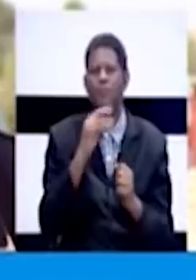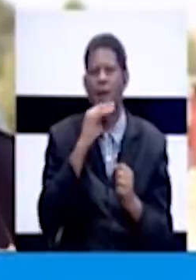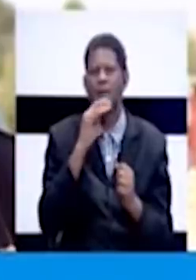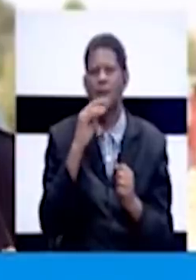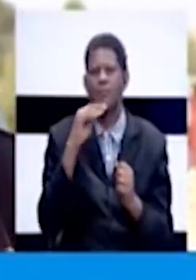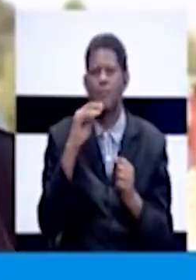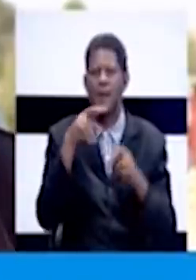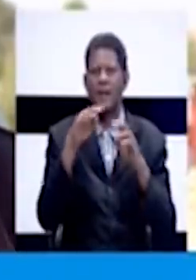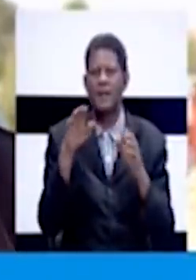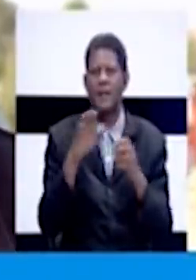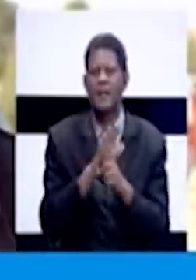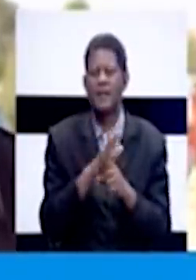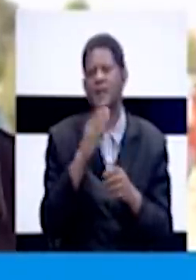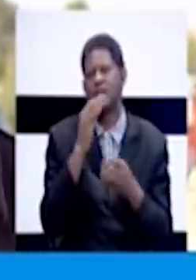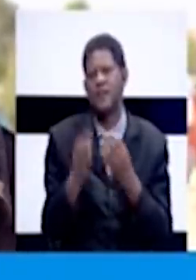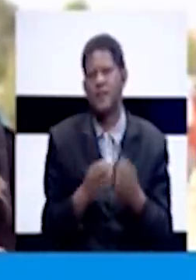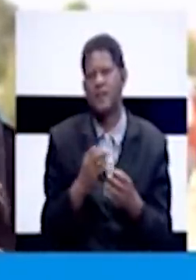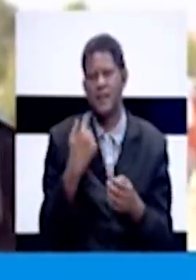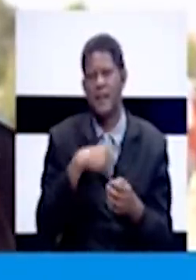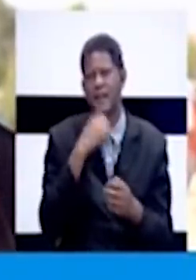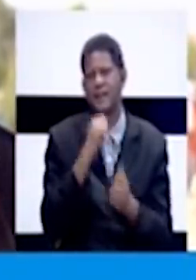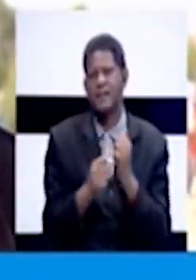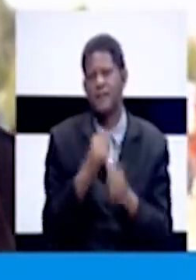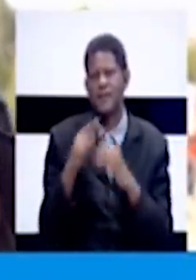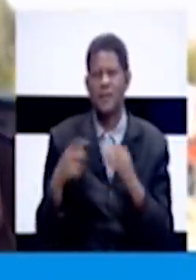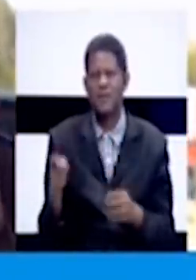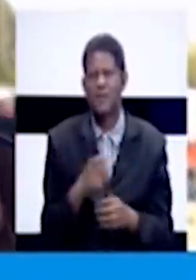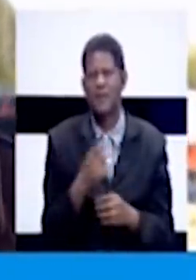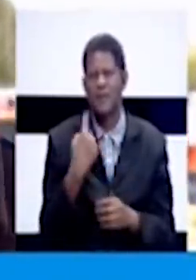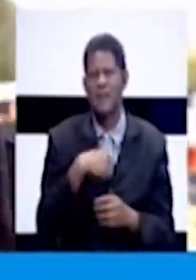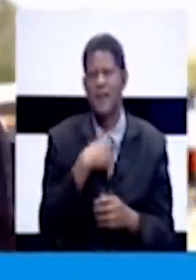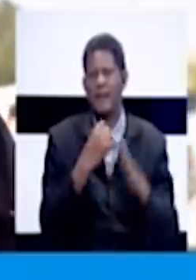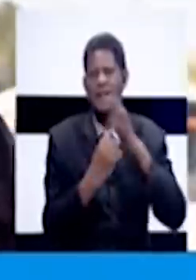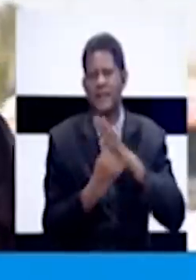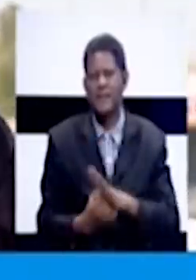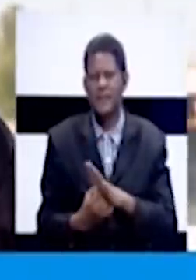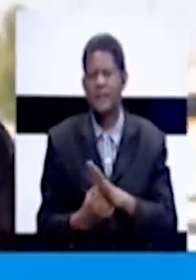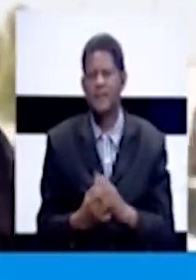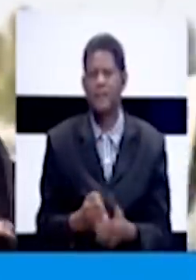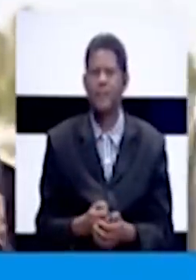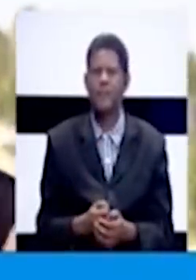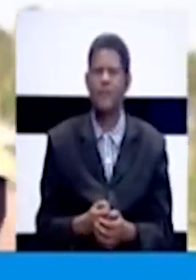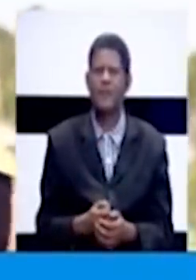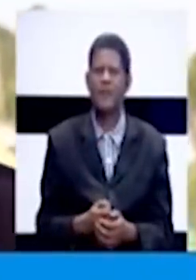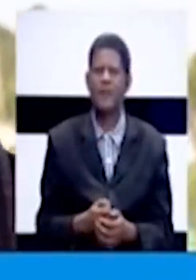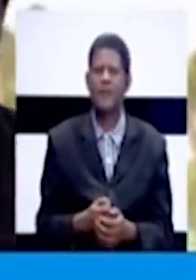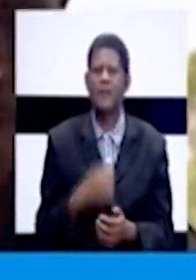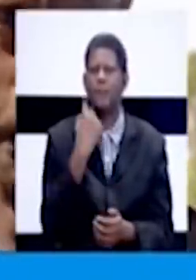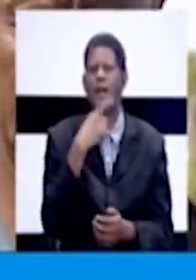ንዚ ለኣና ምንነትና ንጥፍእ ስለ ዝኾነ ንኣና ክጭፍልቕ ምንነትና ንጥፍእ ስለ